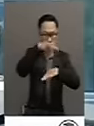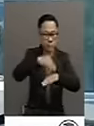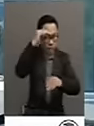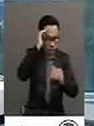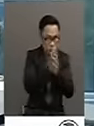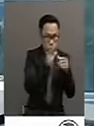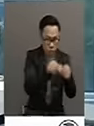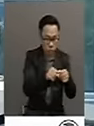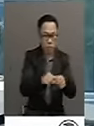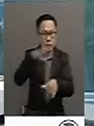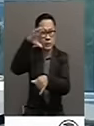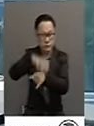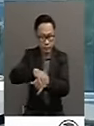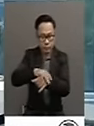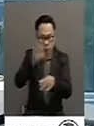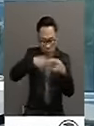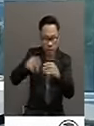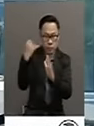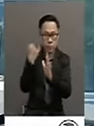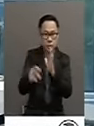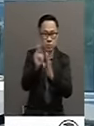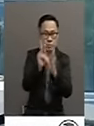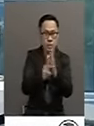เรื่องของห้ามประโยชน์ทับซ้อนเดี๋ยวว่